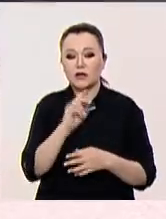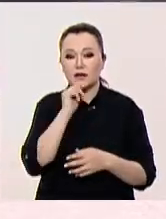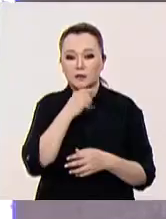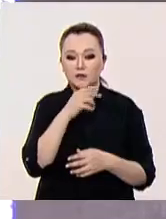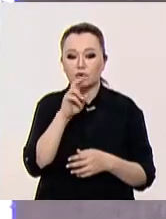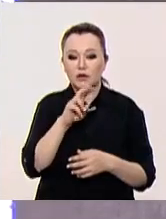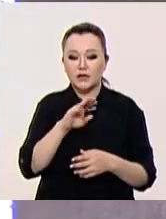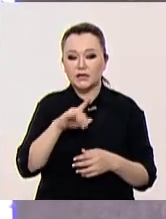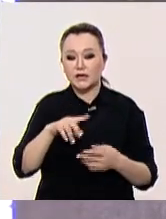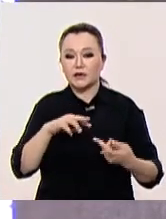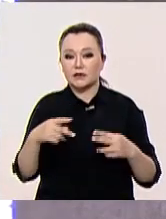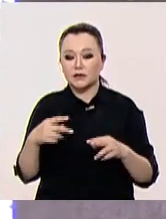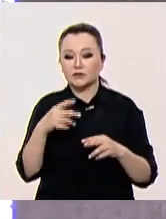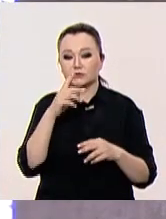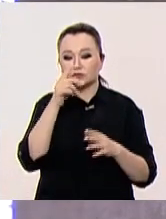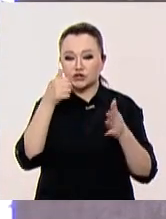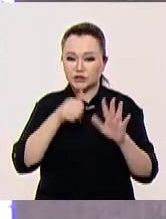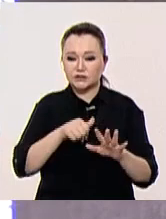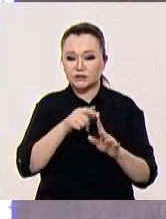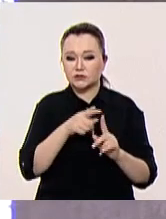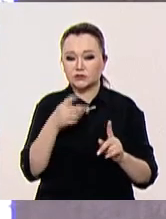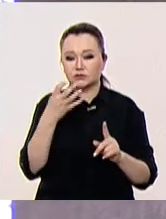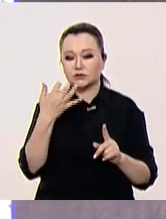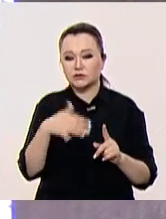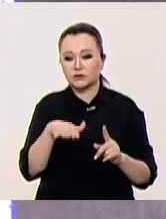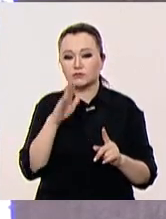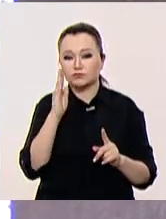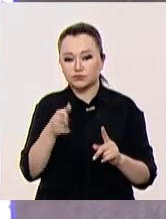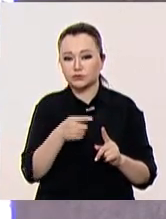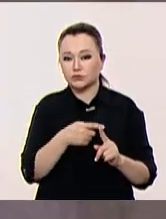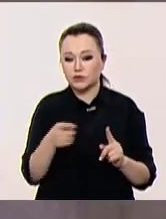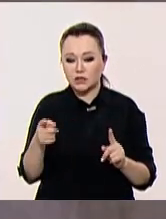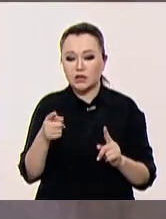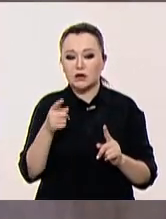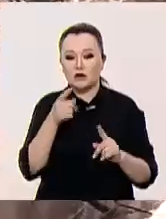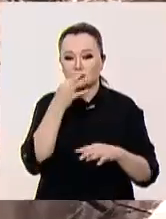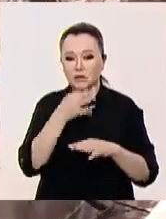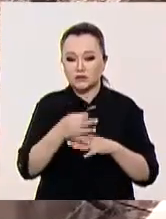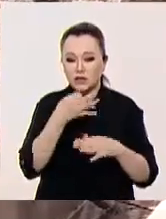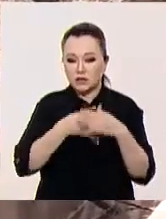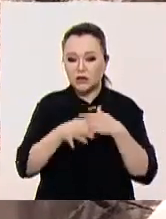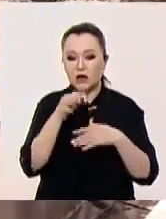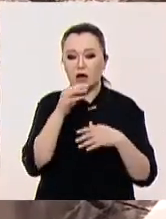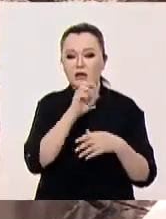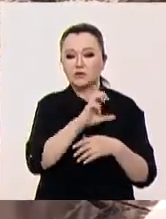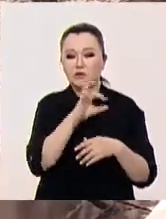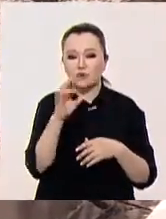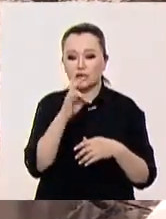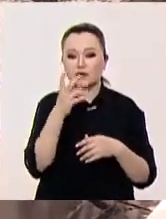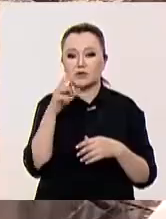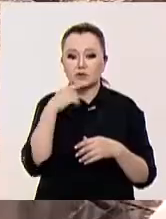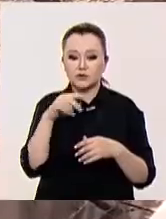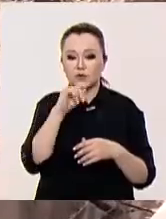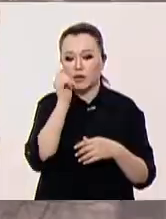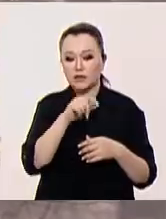теңгеге шаққандағы бағамы жарты жыл бойы 450-дің шамасында болады деп болжап отыр. Біріккен ұлттар ұйымының есебінше Ресей мен Украина